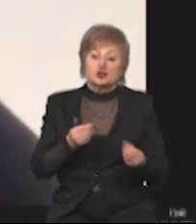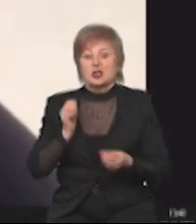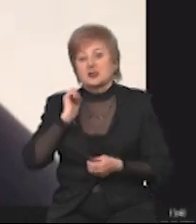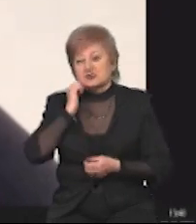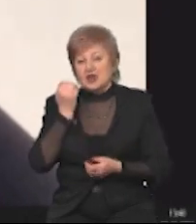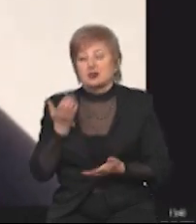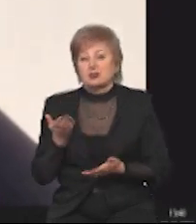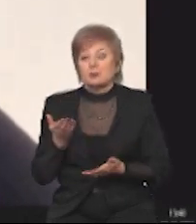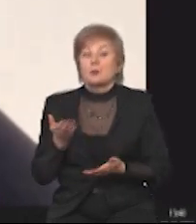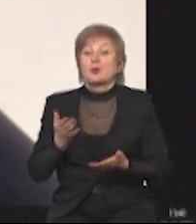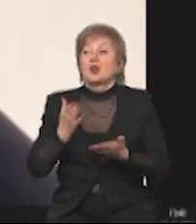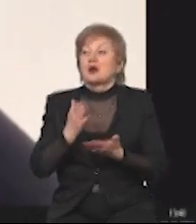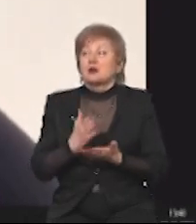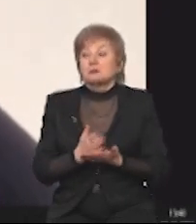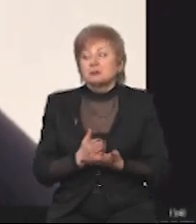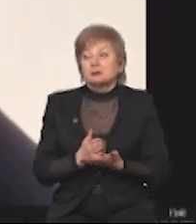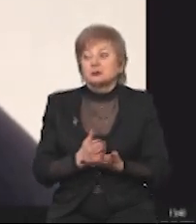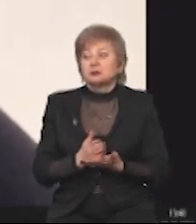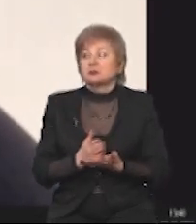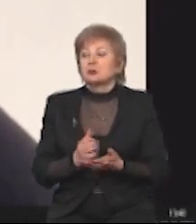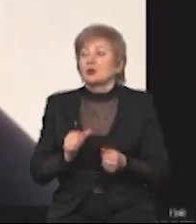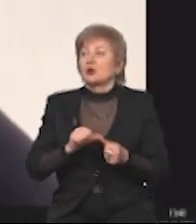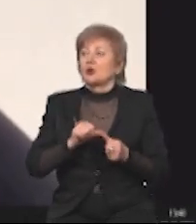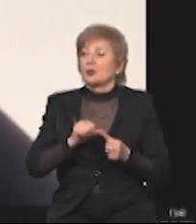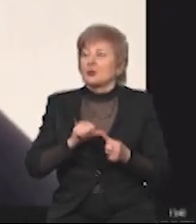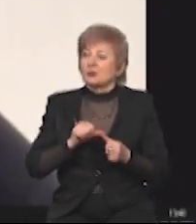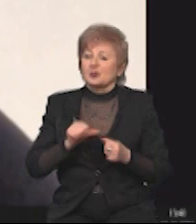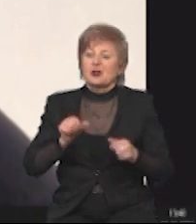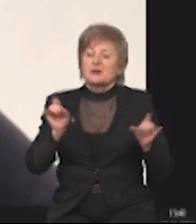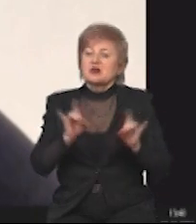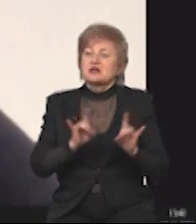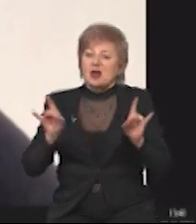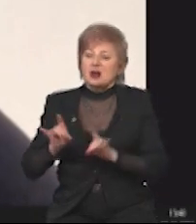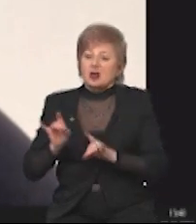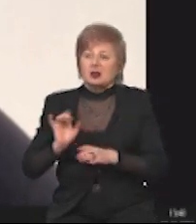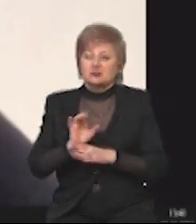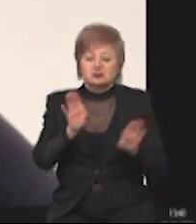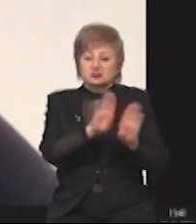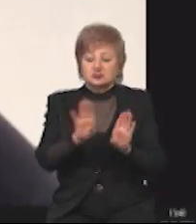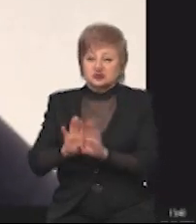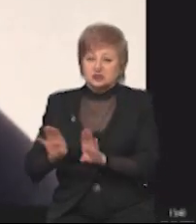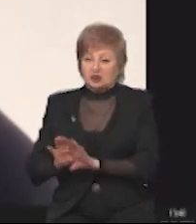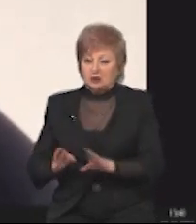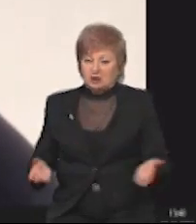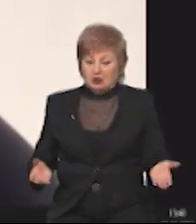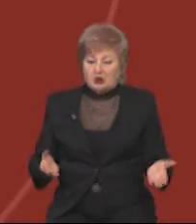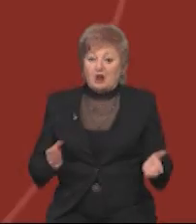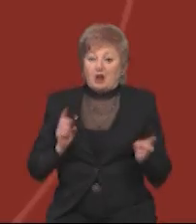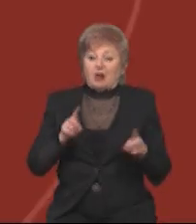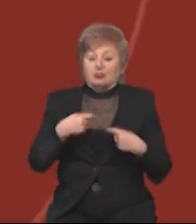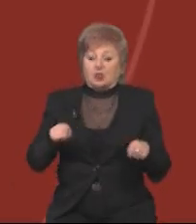свежем, максимально свежем виде, да, особенно сегменты ресторана, вообще сейчас очень трудно